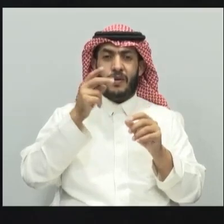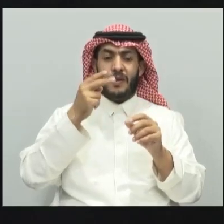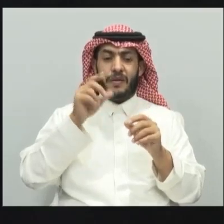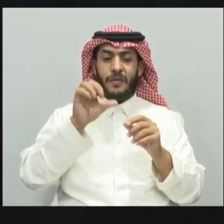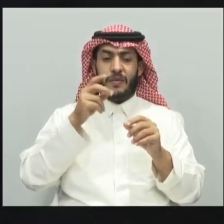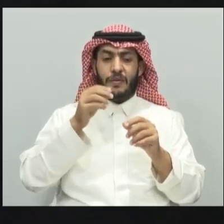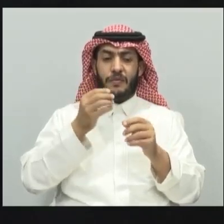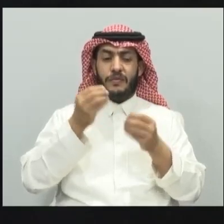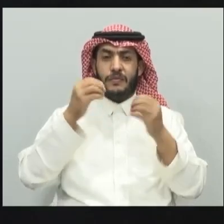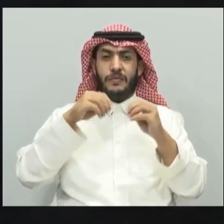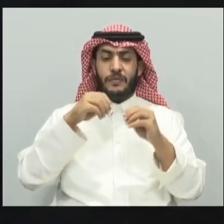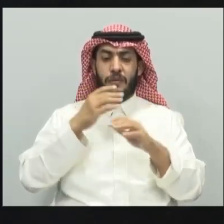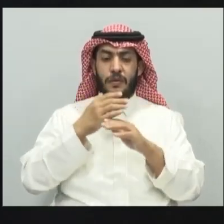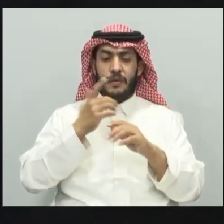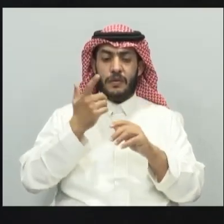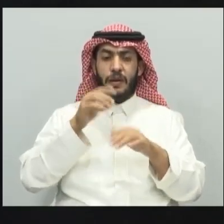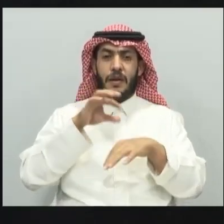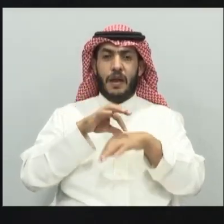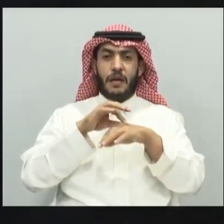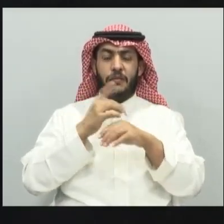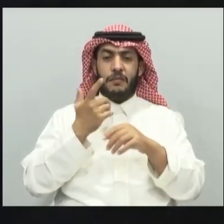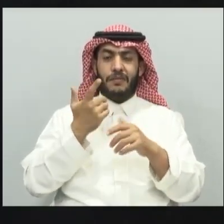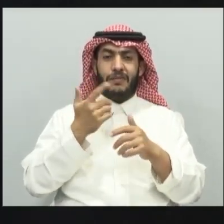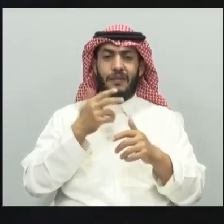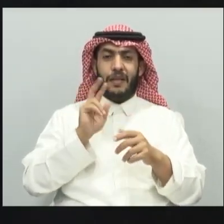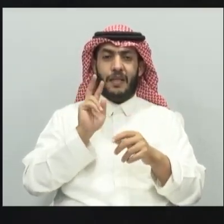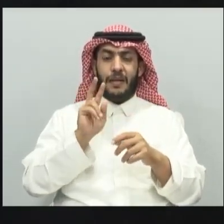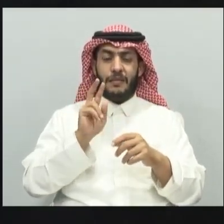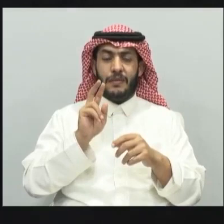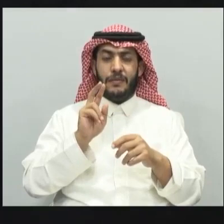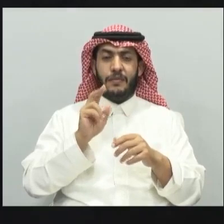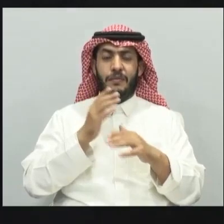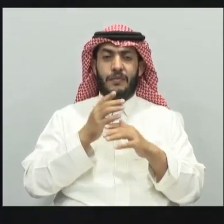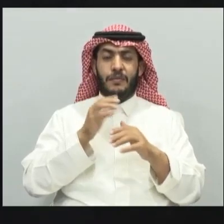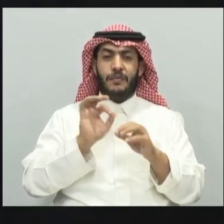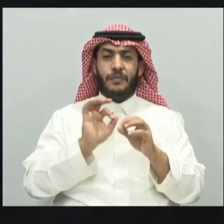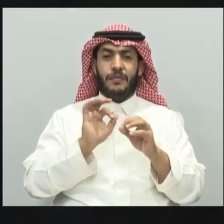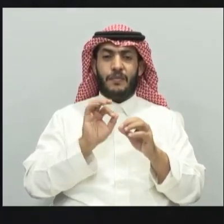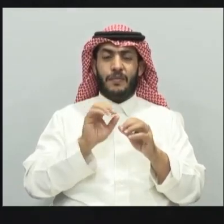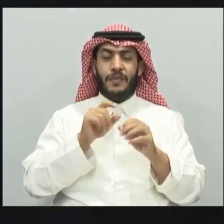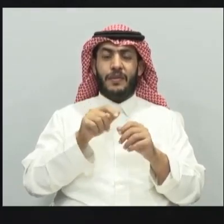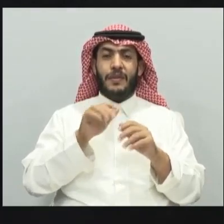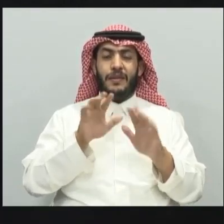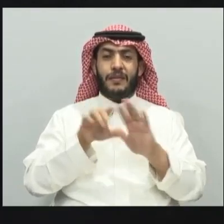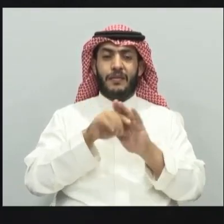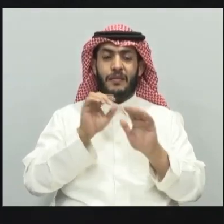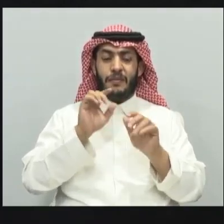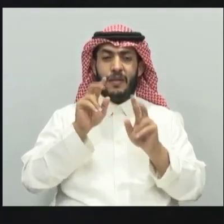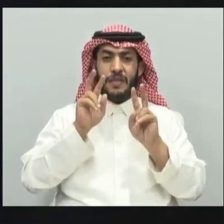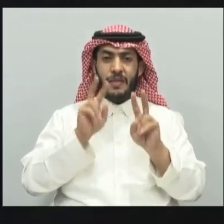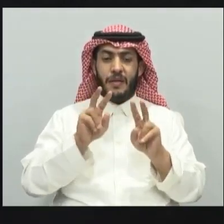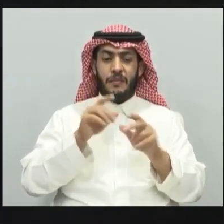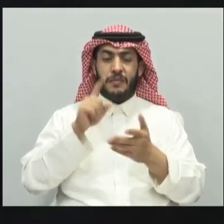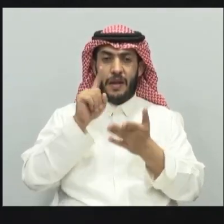والانصاف وانهم لا يرمون الناس جزافا وانما يذكرون الامور بالتثبت